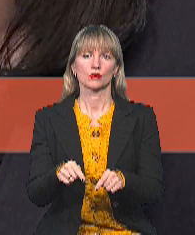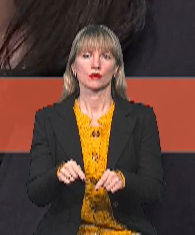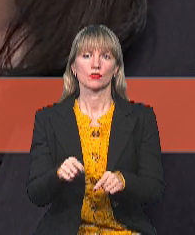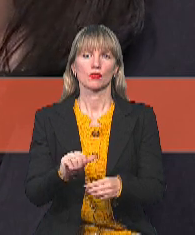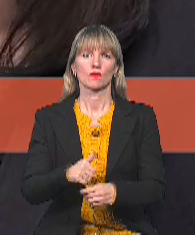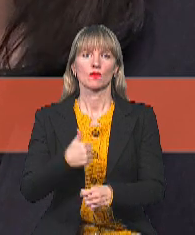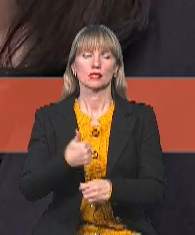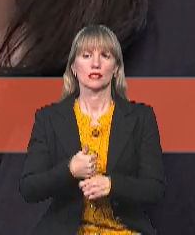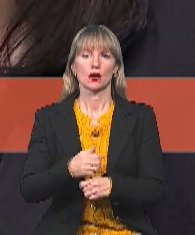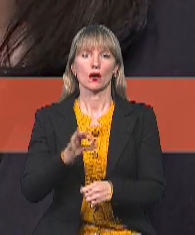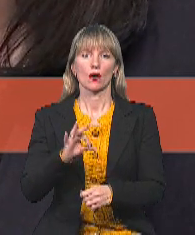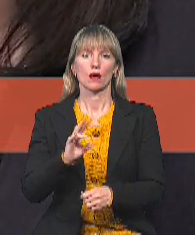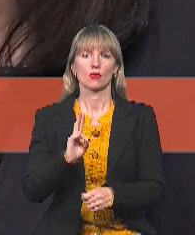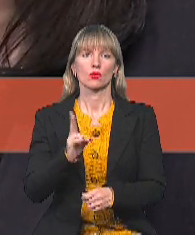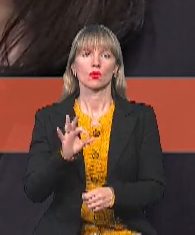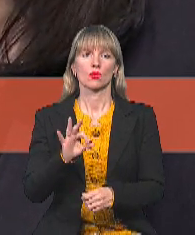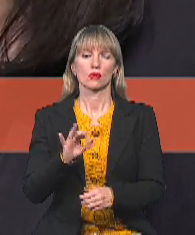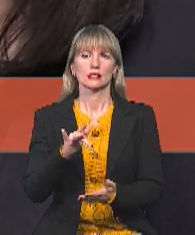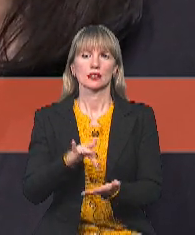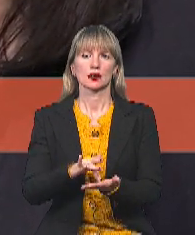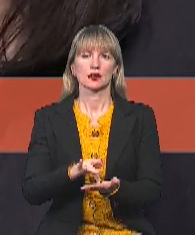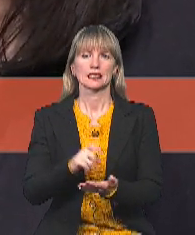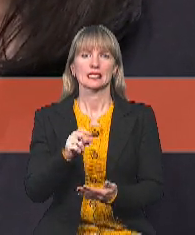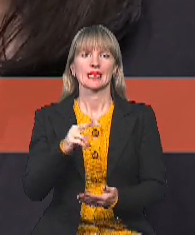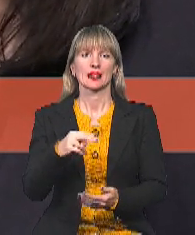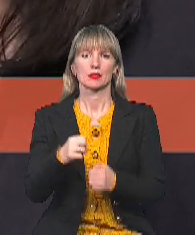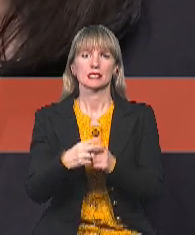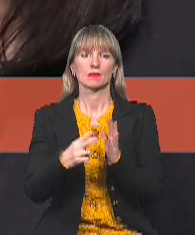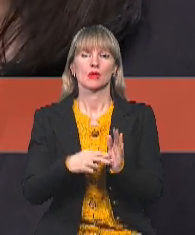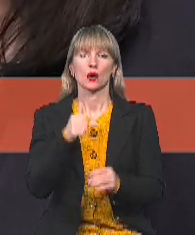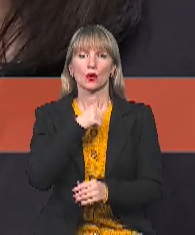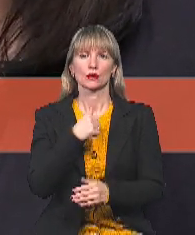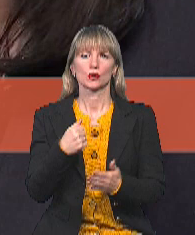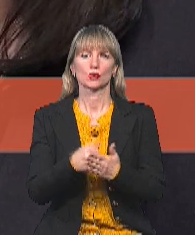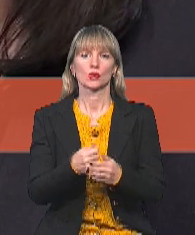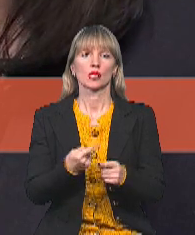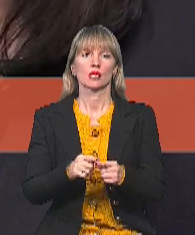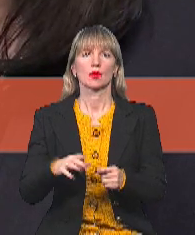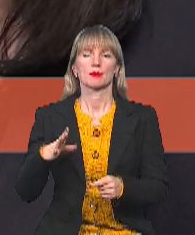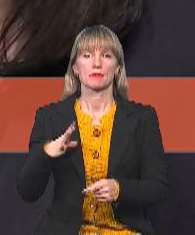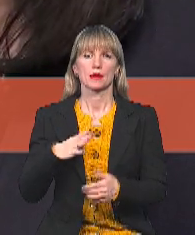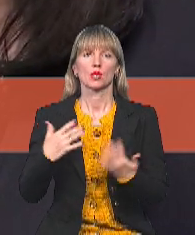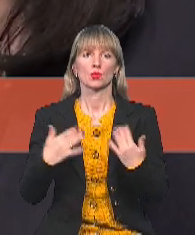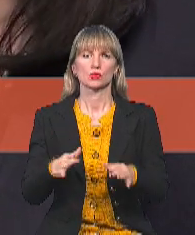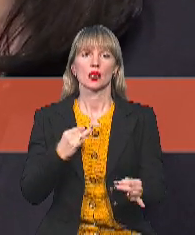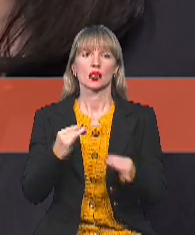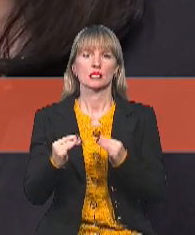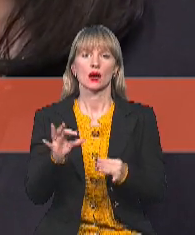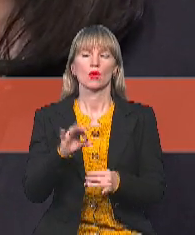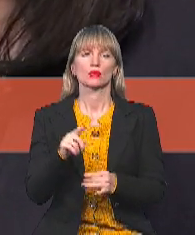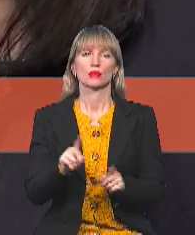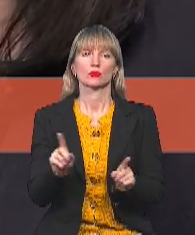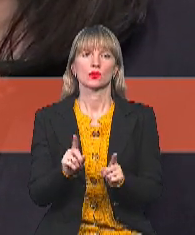возглавив онкологічний центр з декабря 2017 року. Вот, до цього були вже розмови о том,